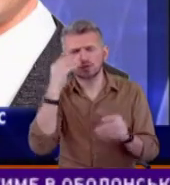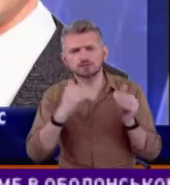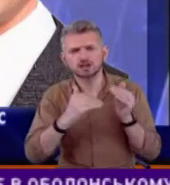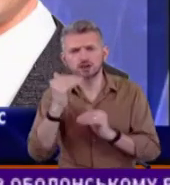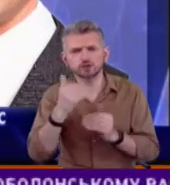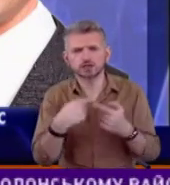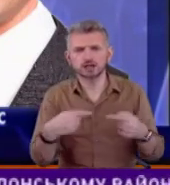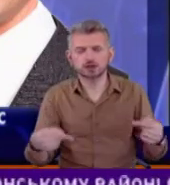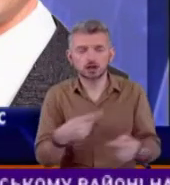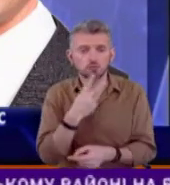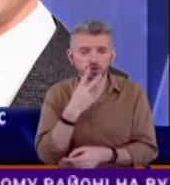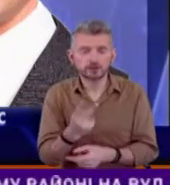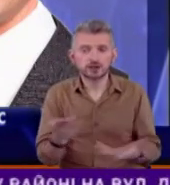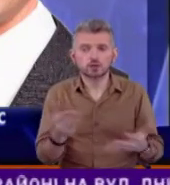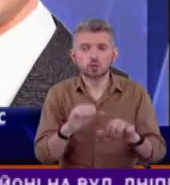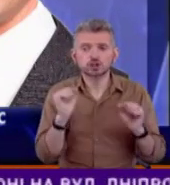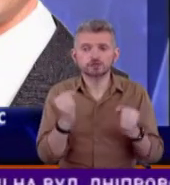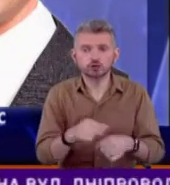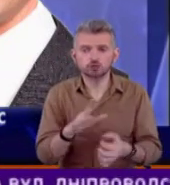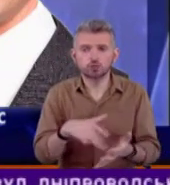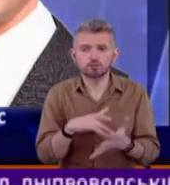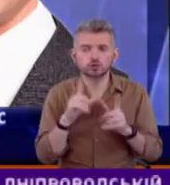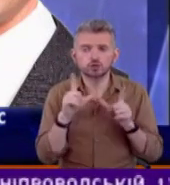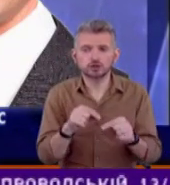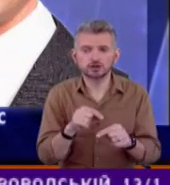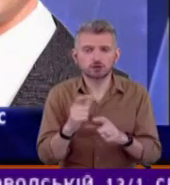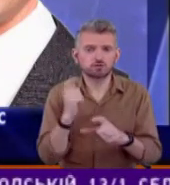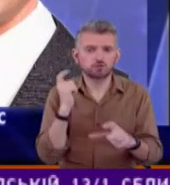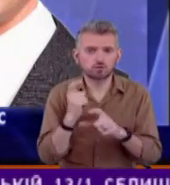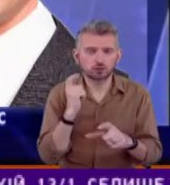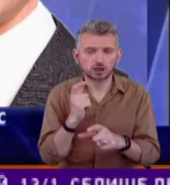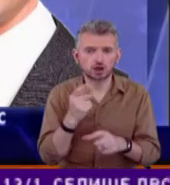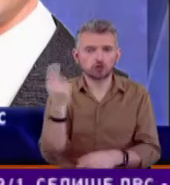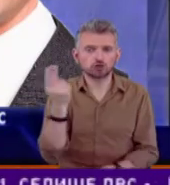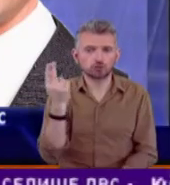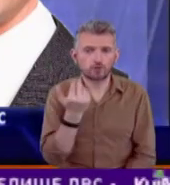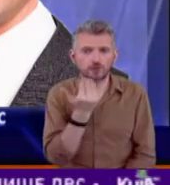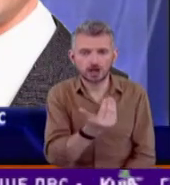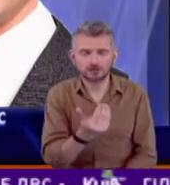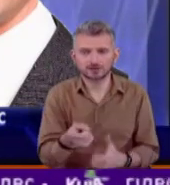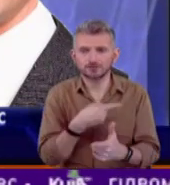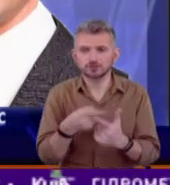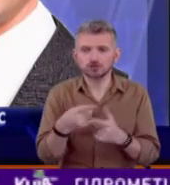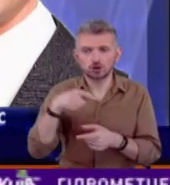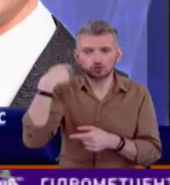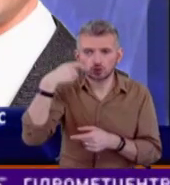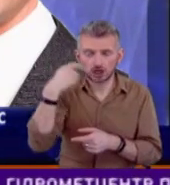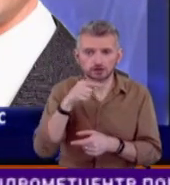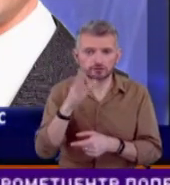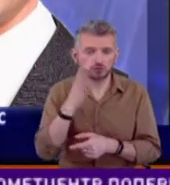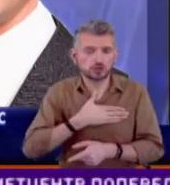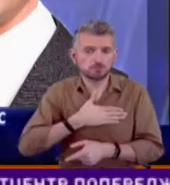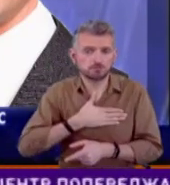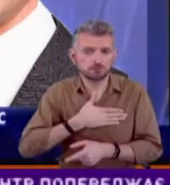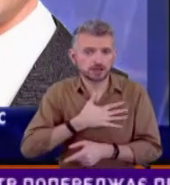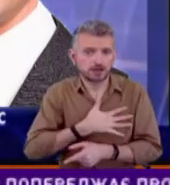так далі, подивіться, з якою швидкістю по місту їздять там фури словенські, чи ті ж самі турецькі, ви будете приємно